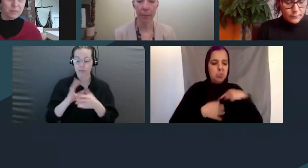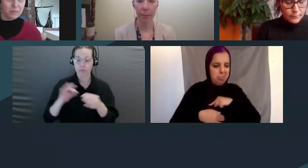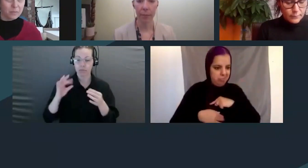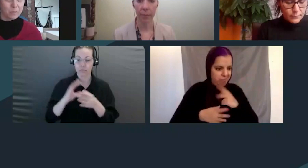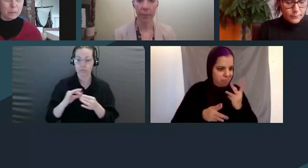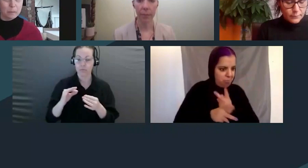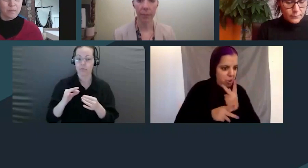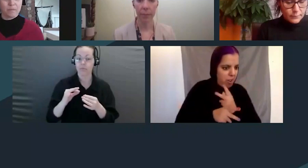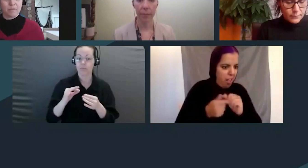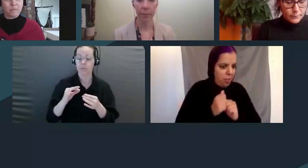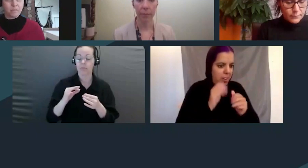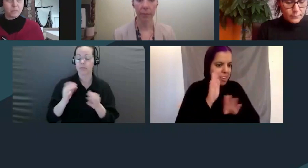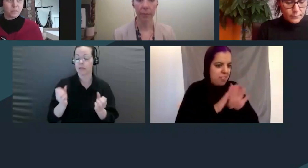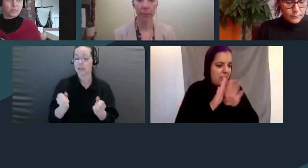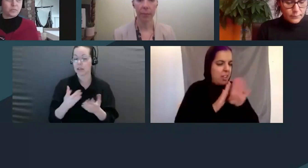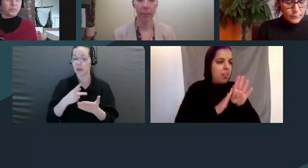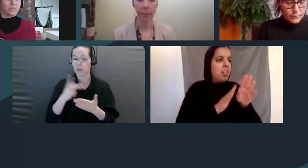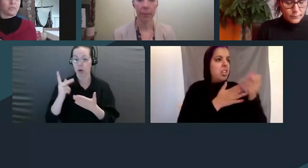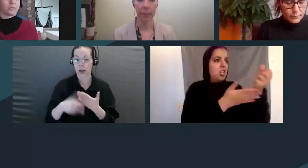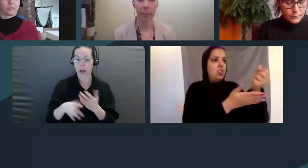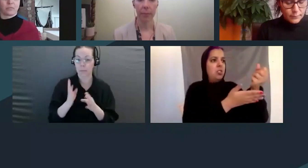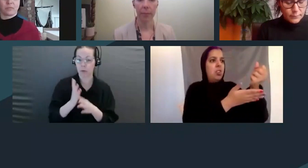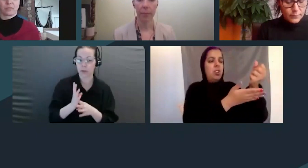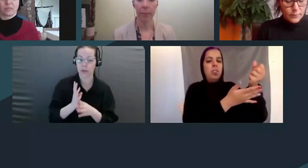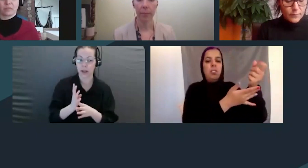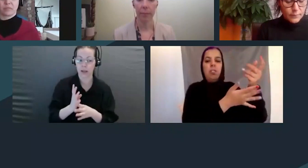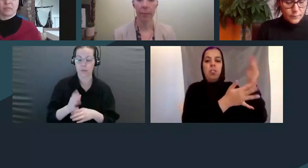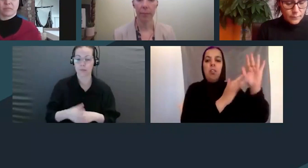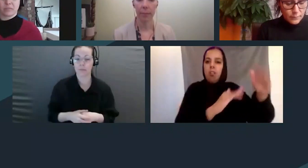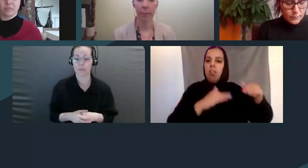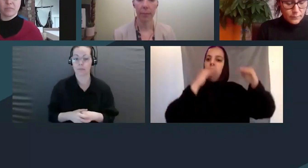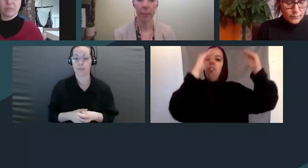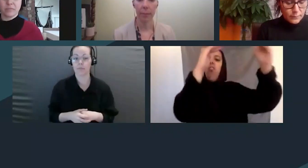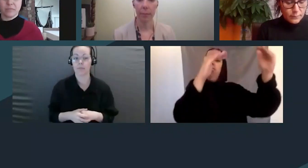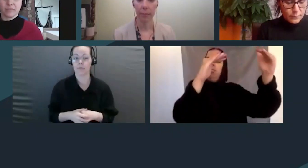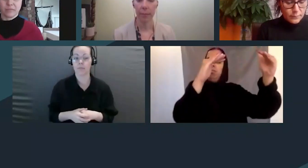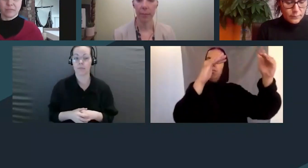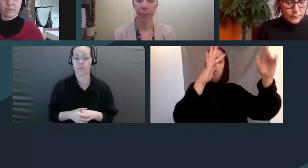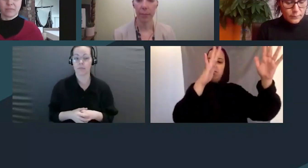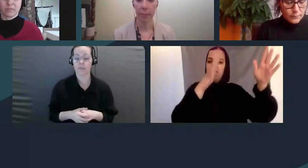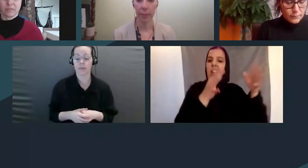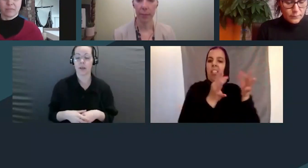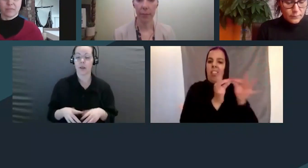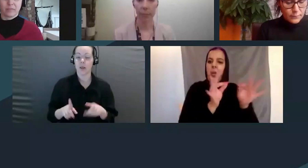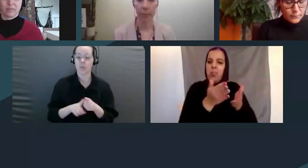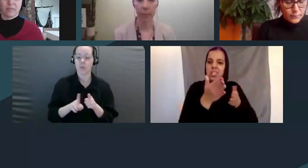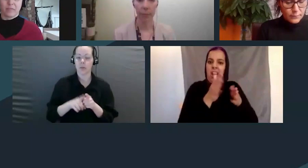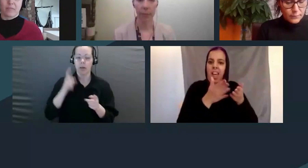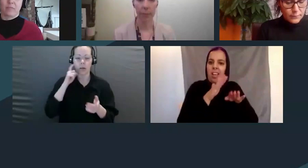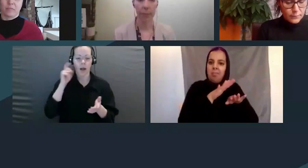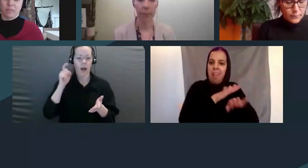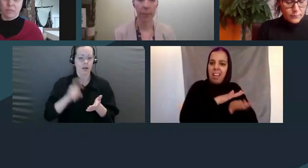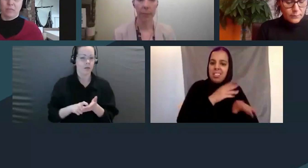un niveau de capacité pour l'accès aux langues et à l'interprétation en Nouvelle-Écosse.